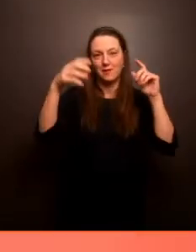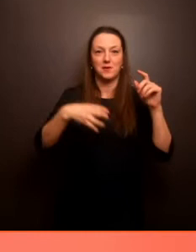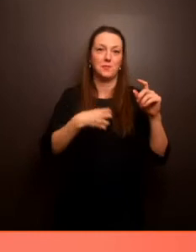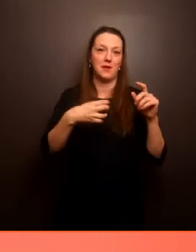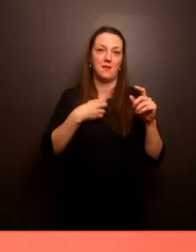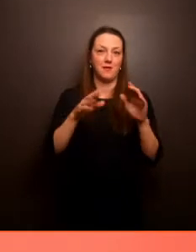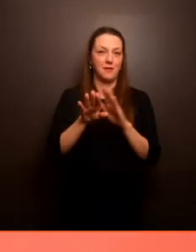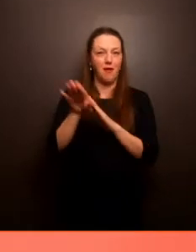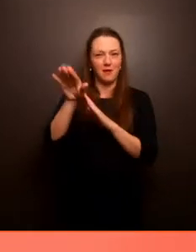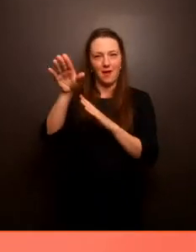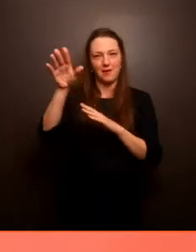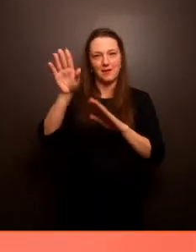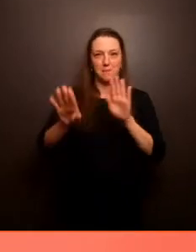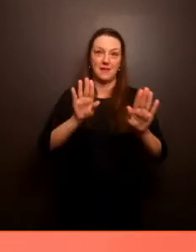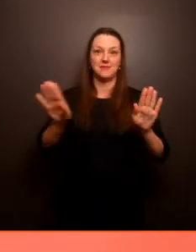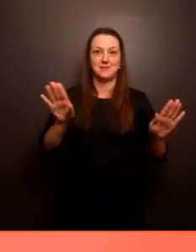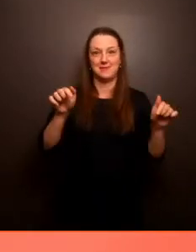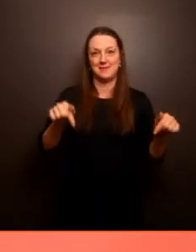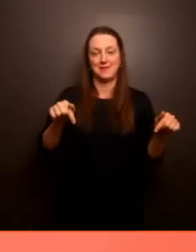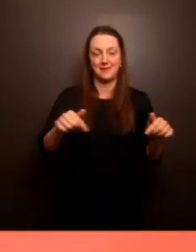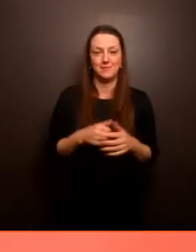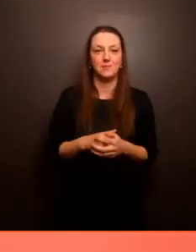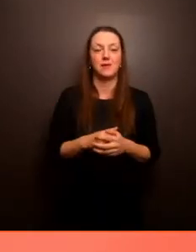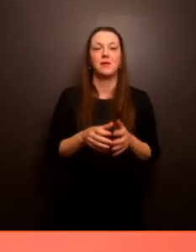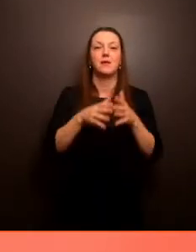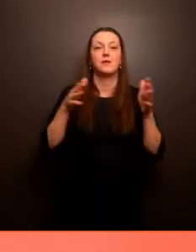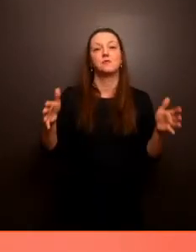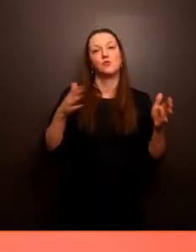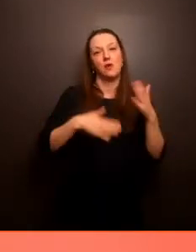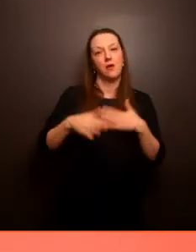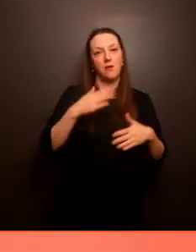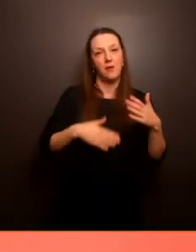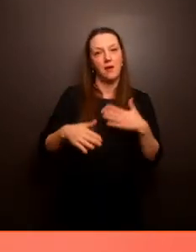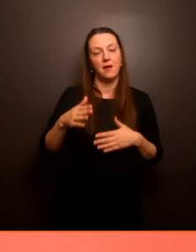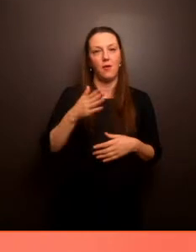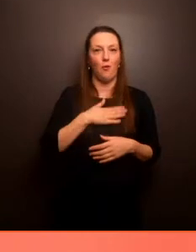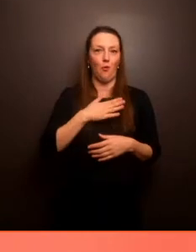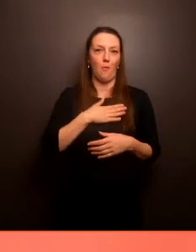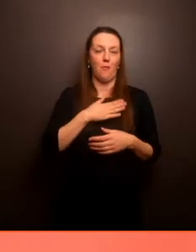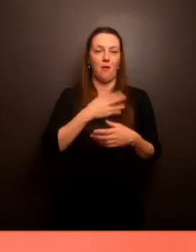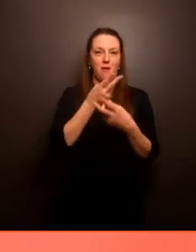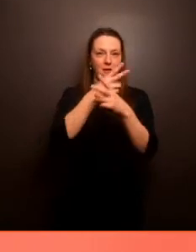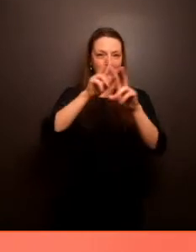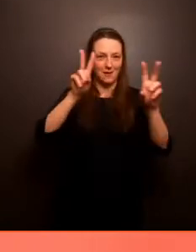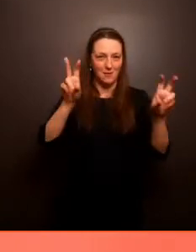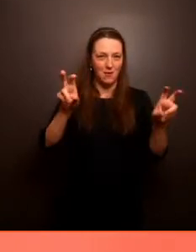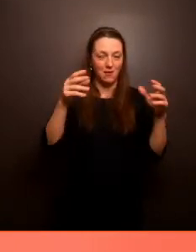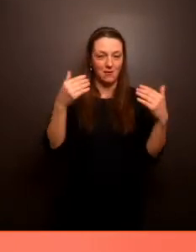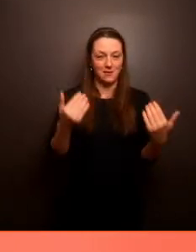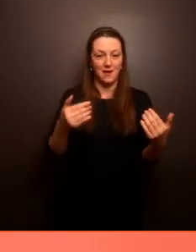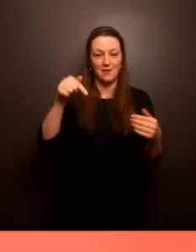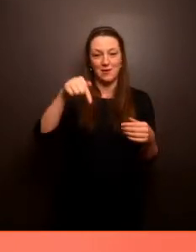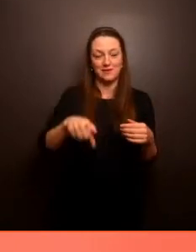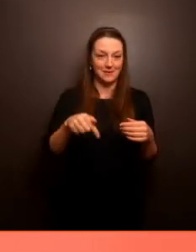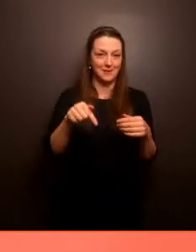karjäärimessi. Mul on suur rõõm ja hau selle oma teemaga täna see peasaal siin